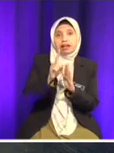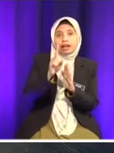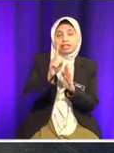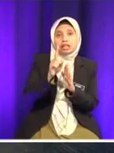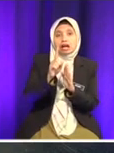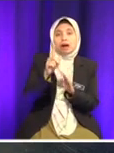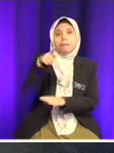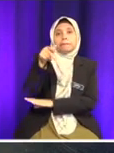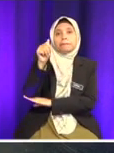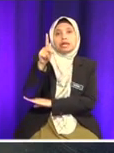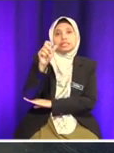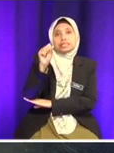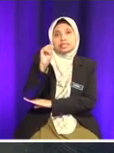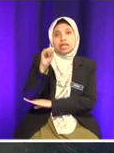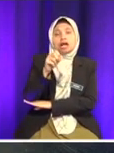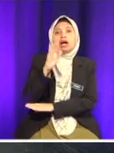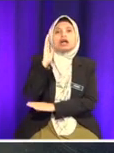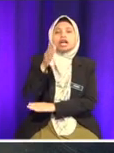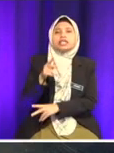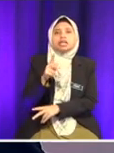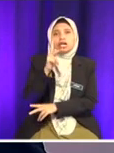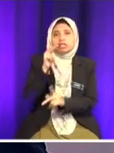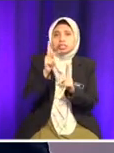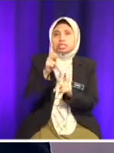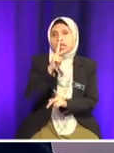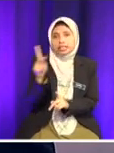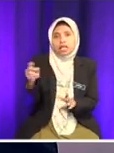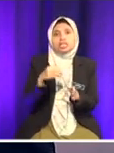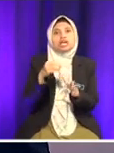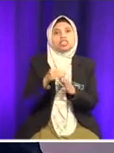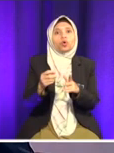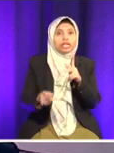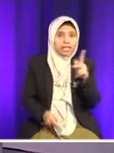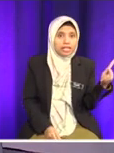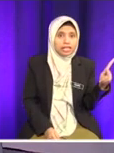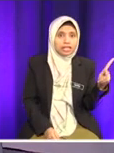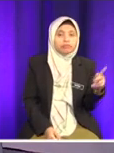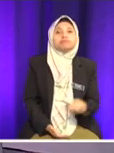kiri baik kita pilih lihat sekarang oh